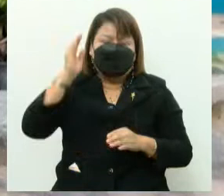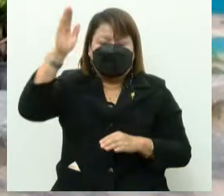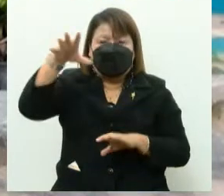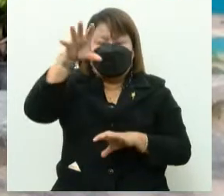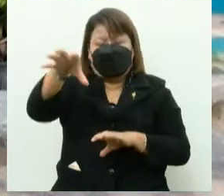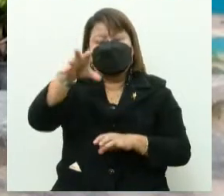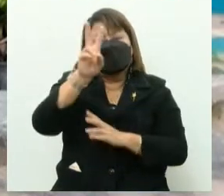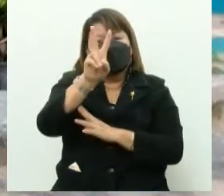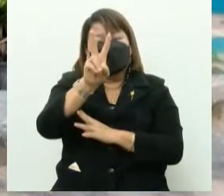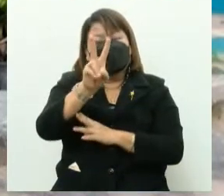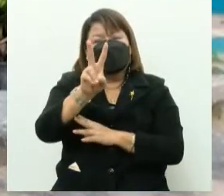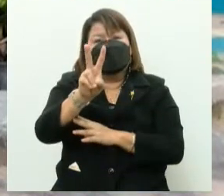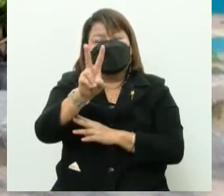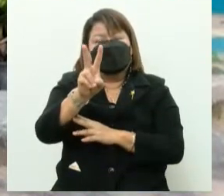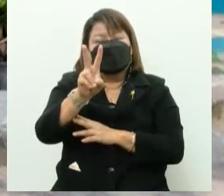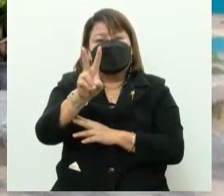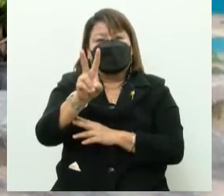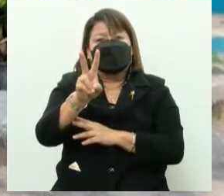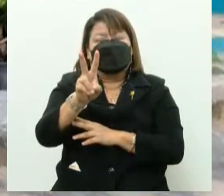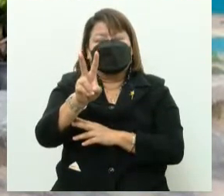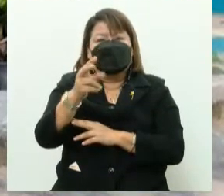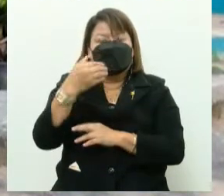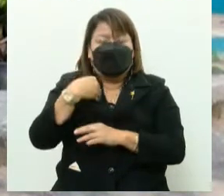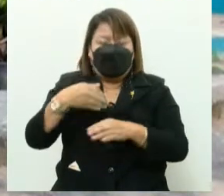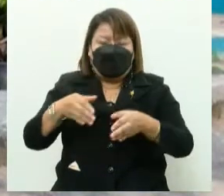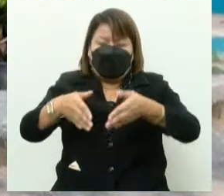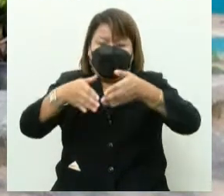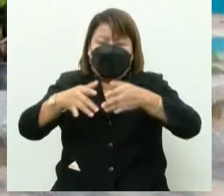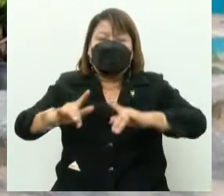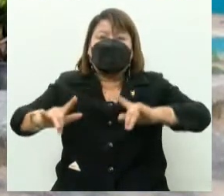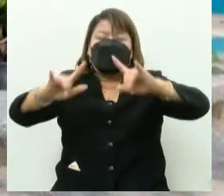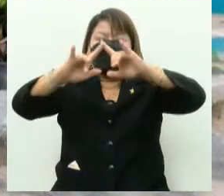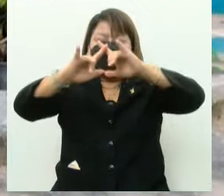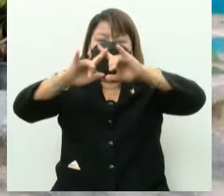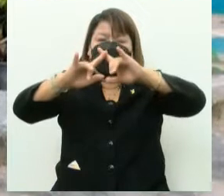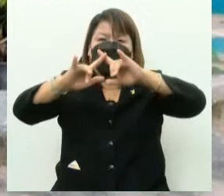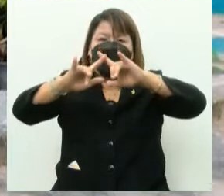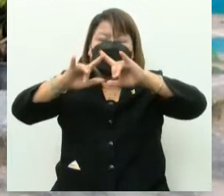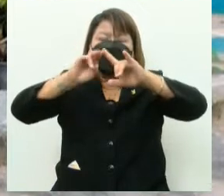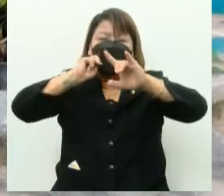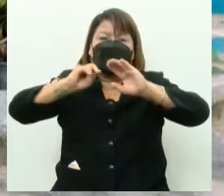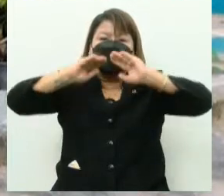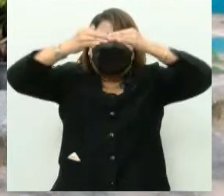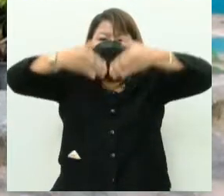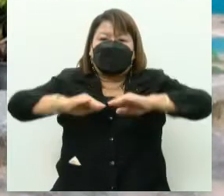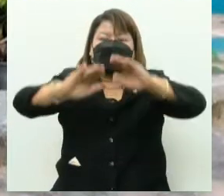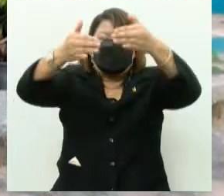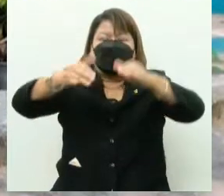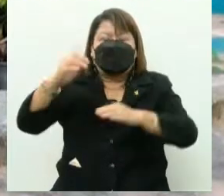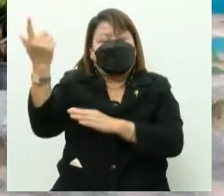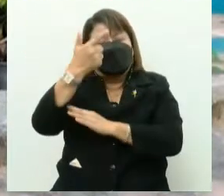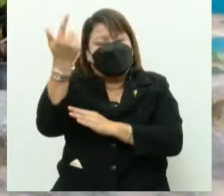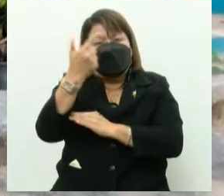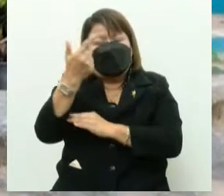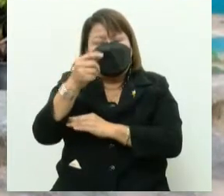นะครับเป็นพิพิธภัณฑ์สึนามิบ้านน้ำเค็มนะครับซึ่งเป็นประวัติเกี่ยวกับการเกิดอุทกภัยสึนามิ